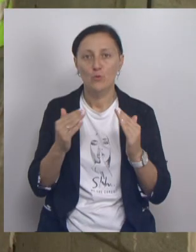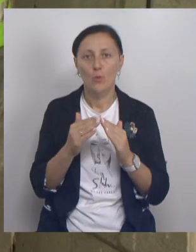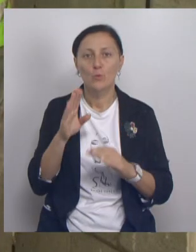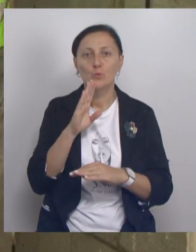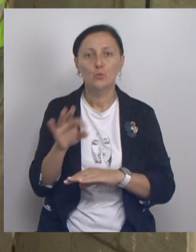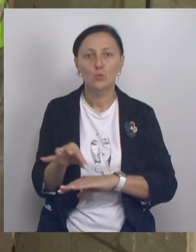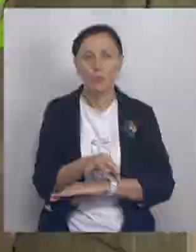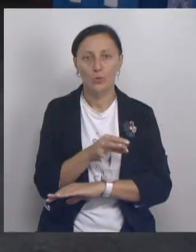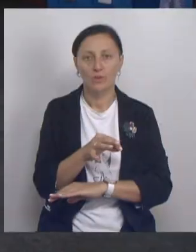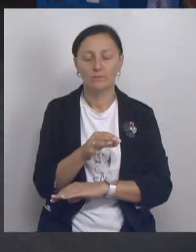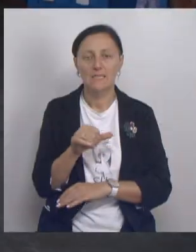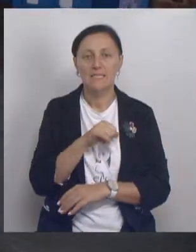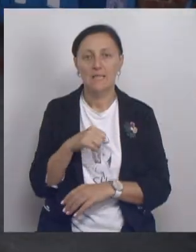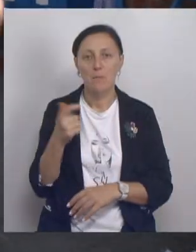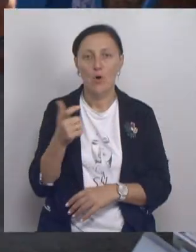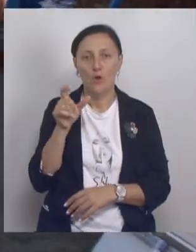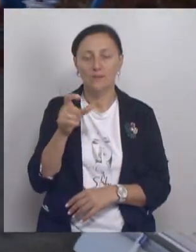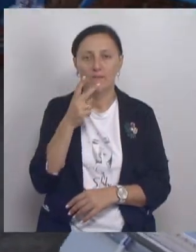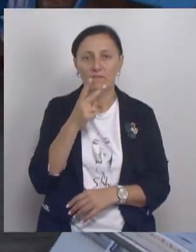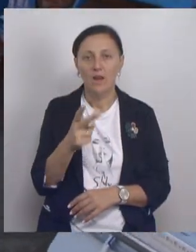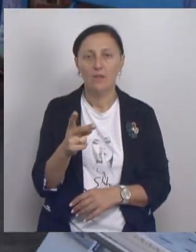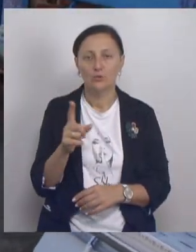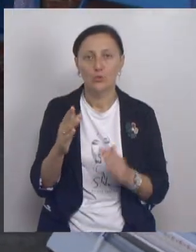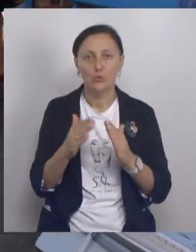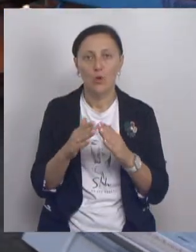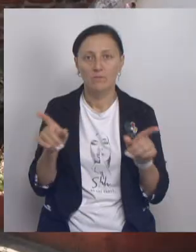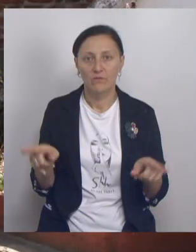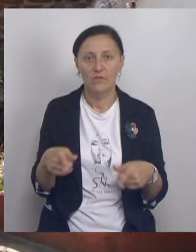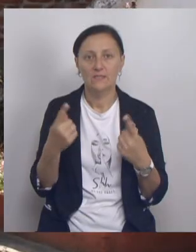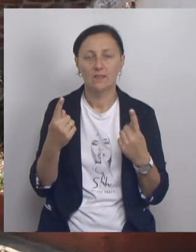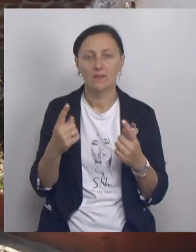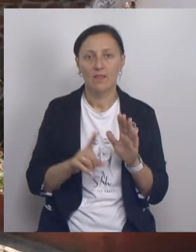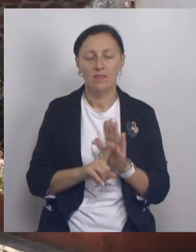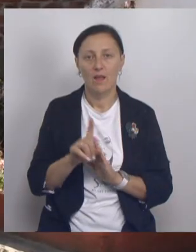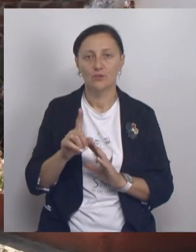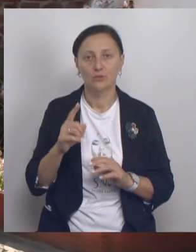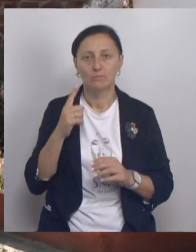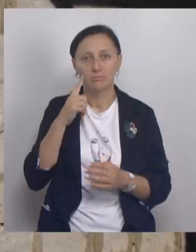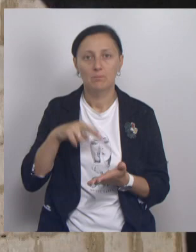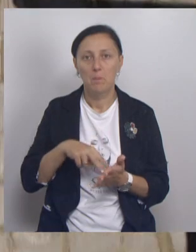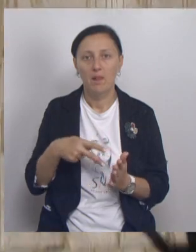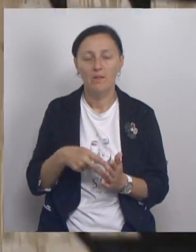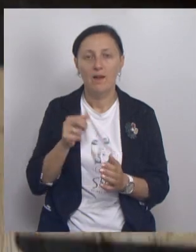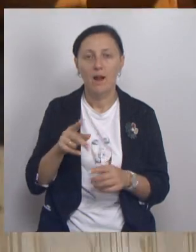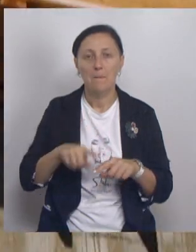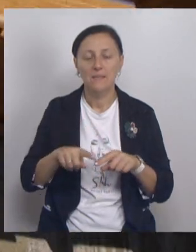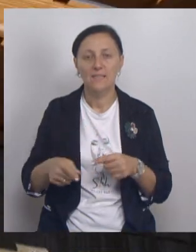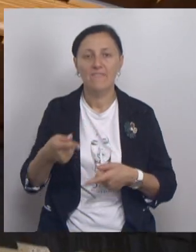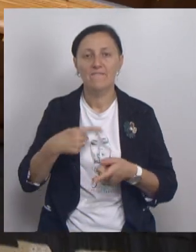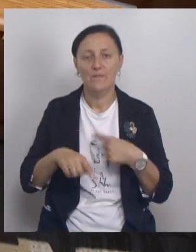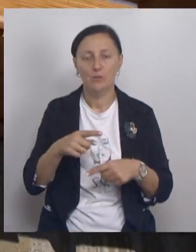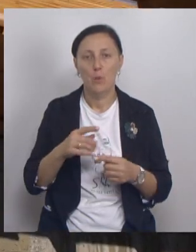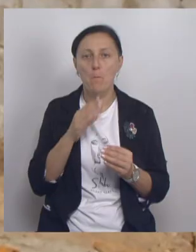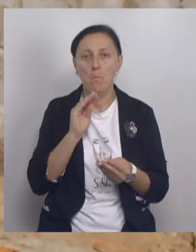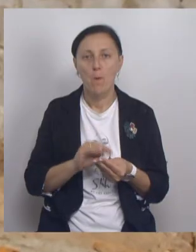супругов Якуша. Да и сами хозяева, глядя, что их дом буквально восстает из пепла, начали строить планы, как поскорее вернуться к прежней